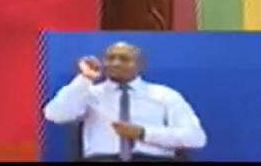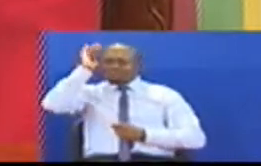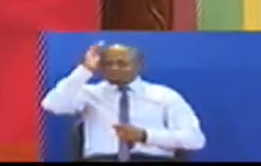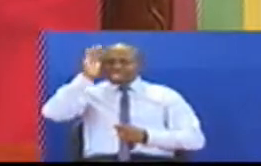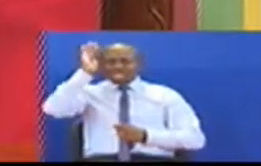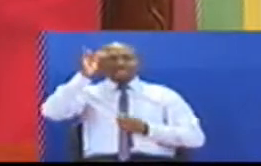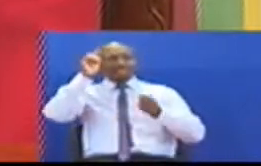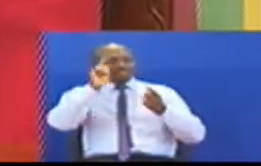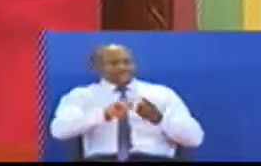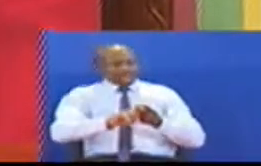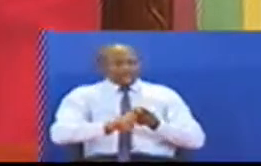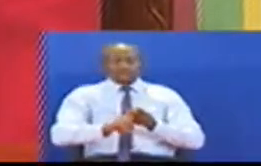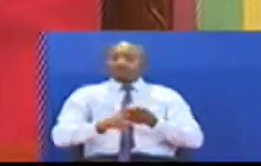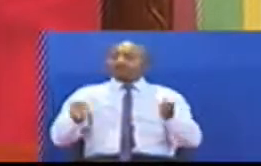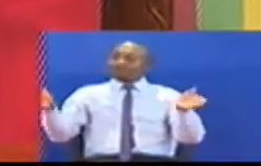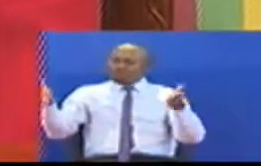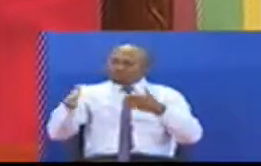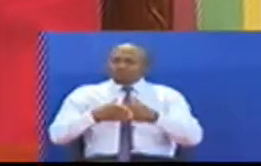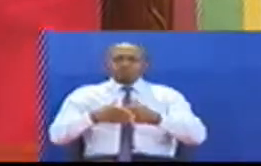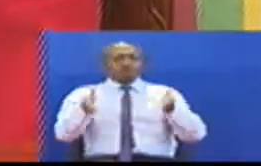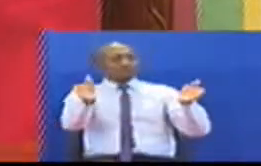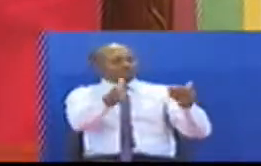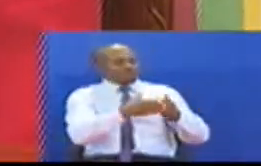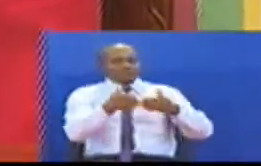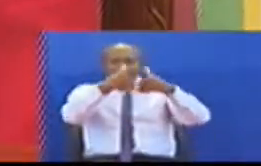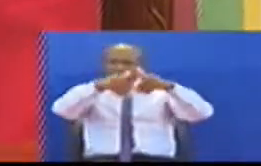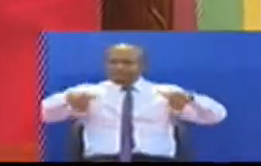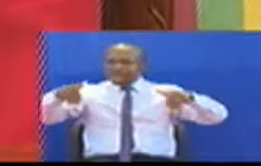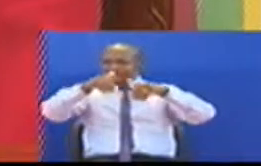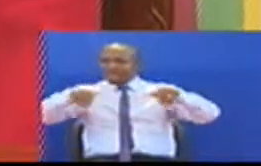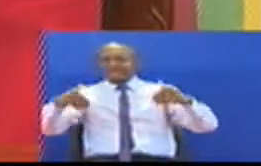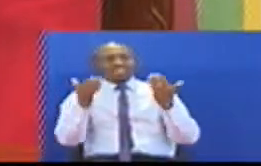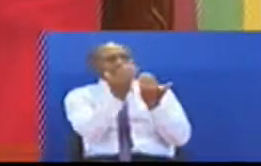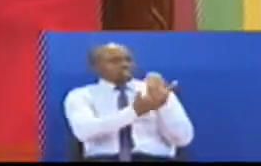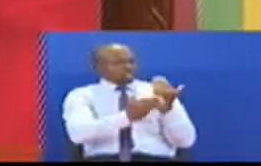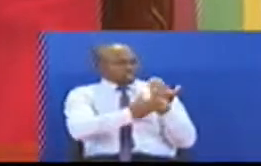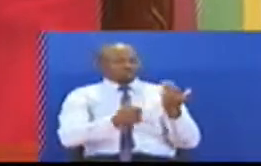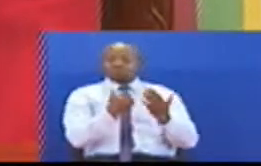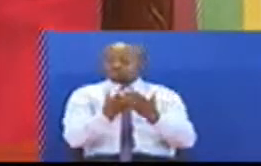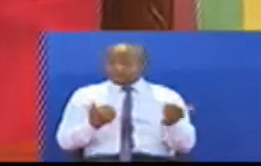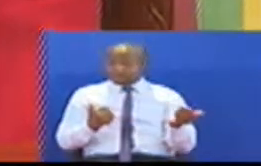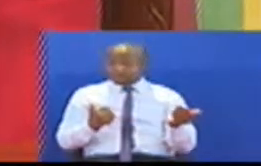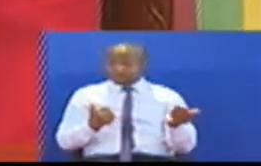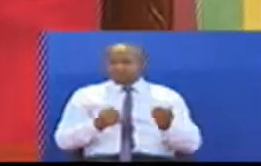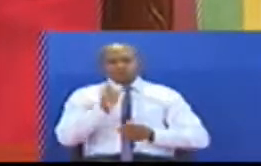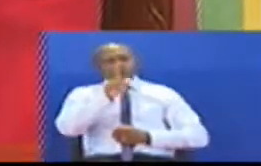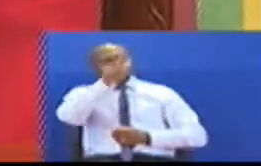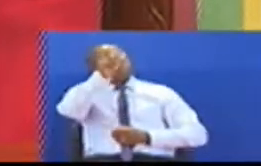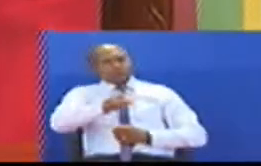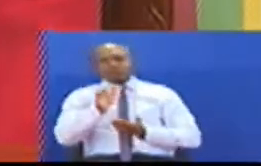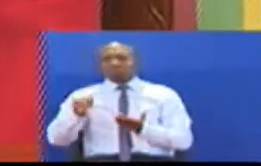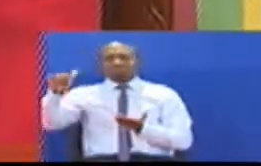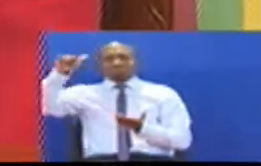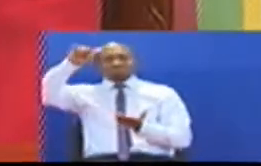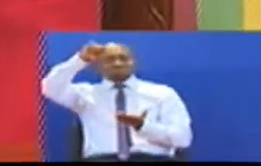tena aweze kufunga mipaka ya nchi, kwa sababu Mheshimiwa Spika, kuna watu wanafika pale airport wakitokea